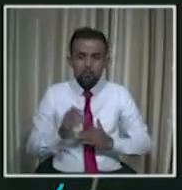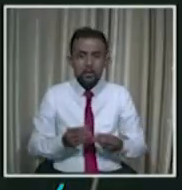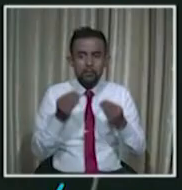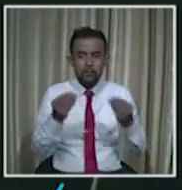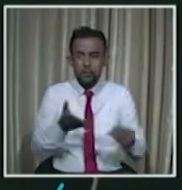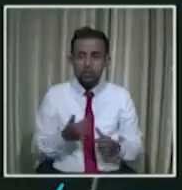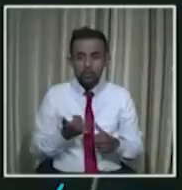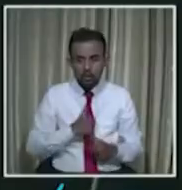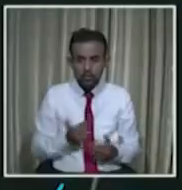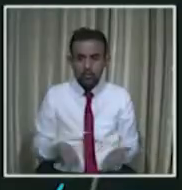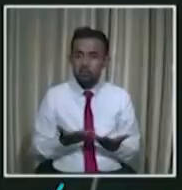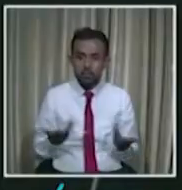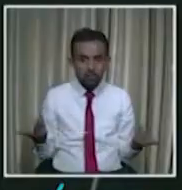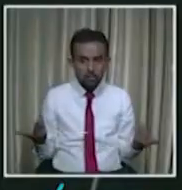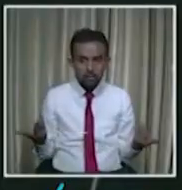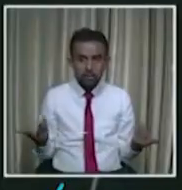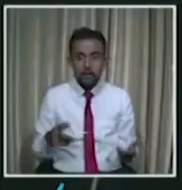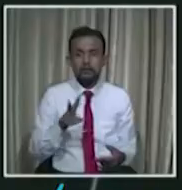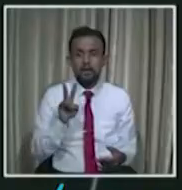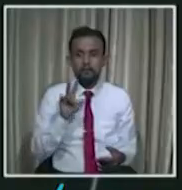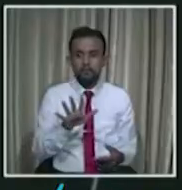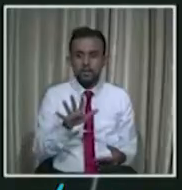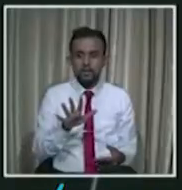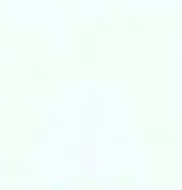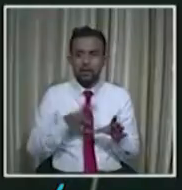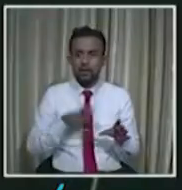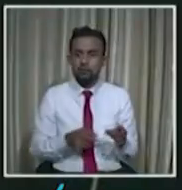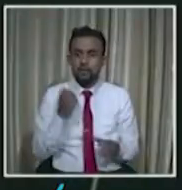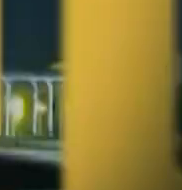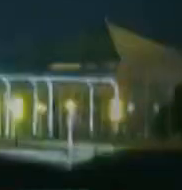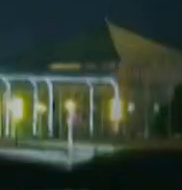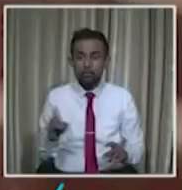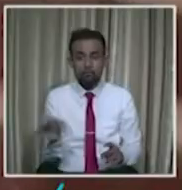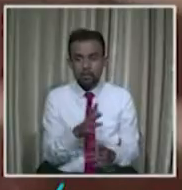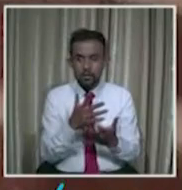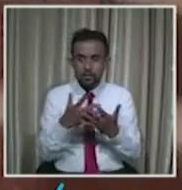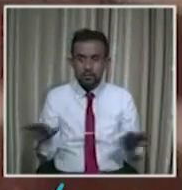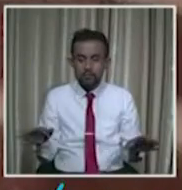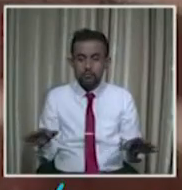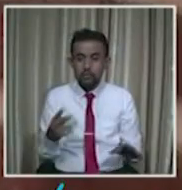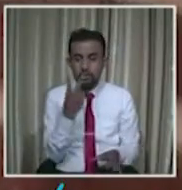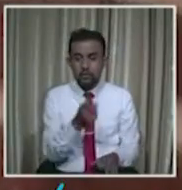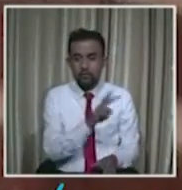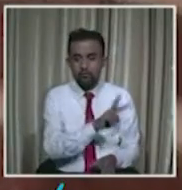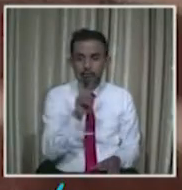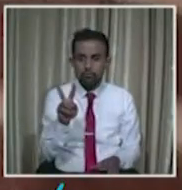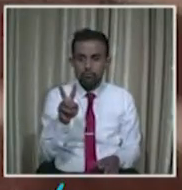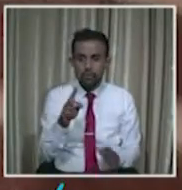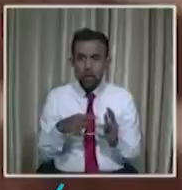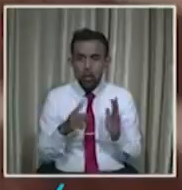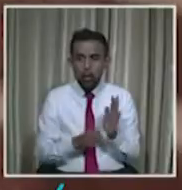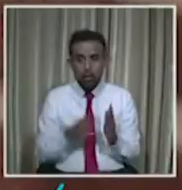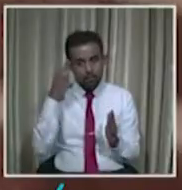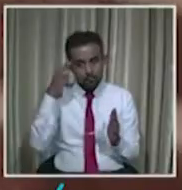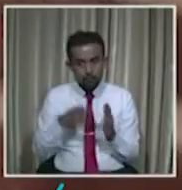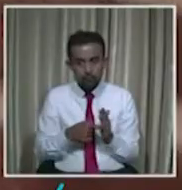පුළුවන් විසඳුමට එකඟ වෙමු එහෙම නැත්නම් 225ම ඉල්ලාශි ලිපිදාලා ගෙදරයමු 2022 වසර සඳහා වන සාමාන්‍ය පෙළ විභාගයේ පමණක්